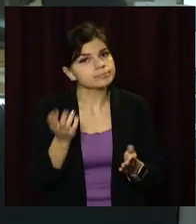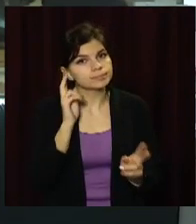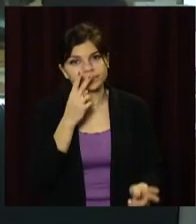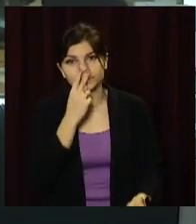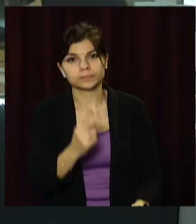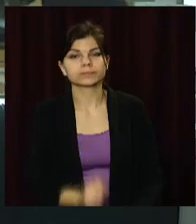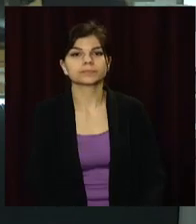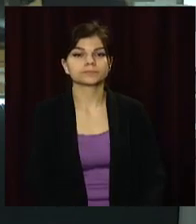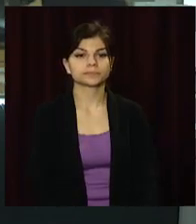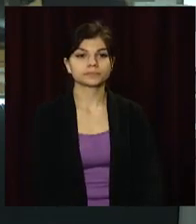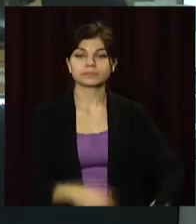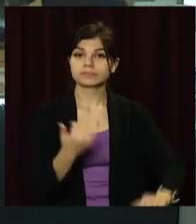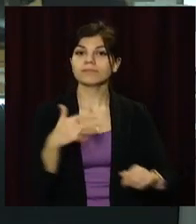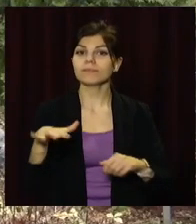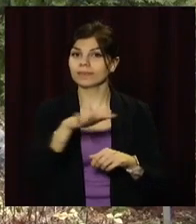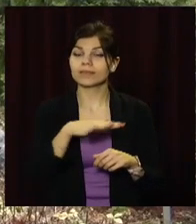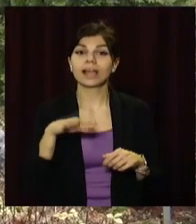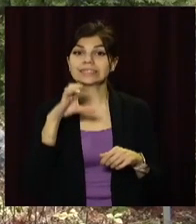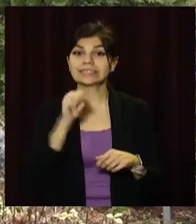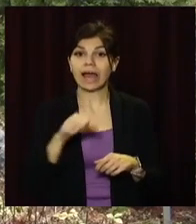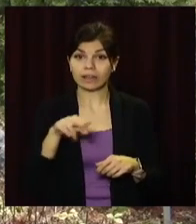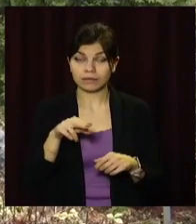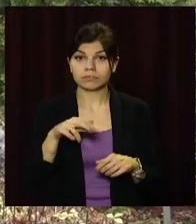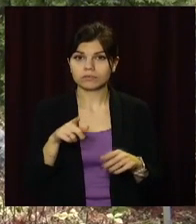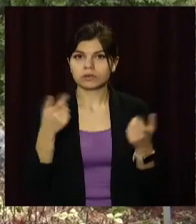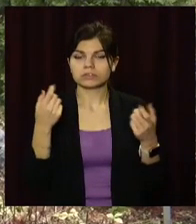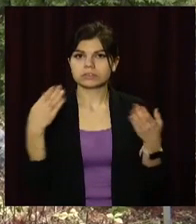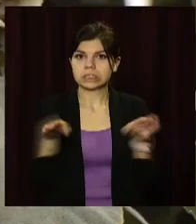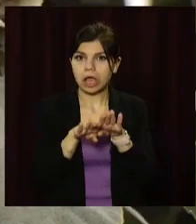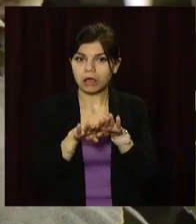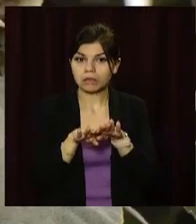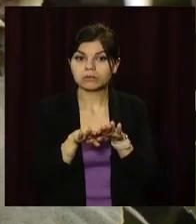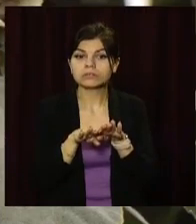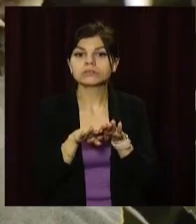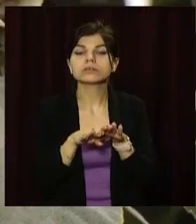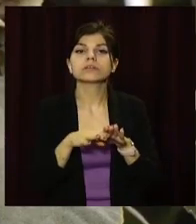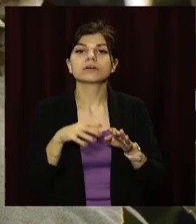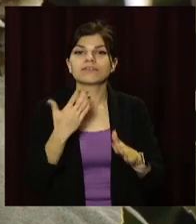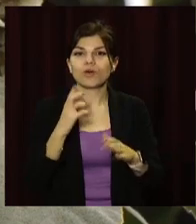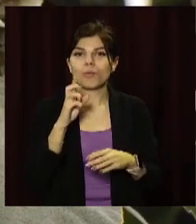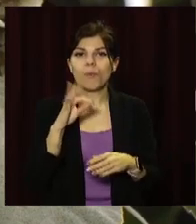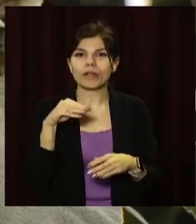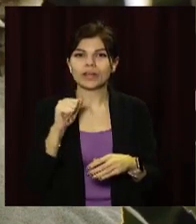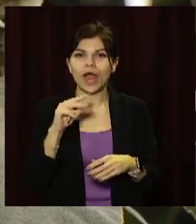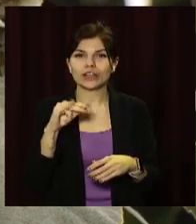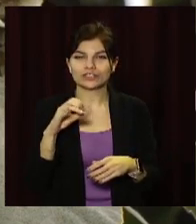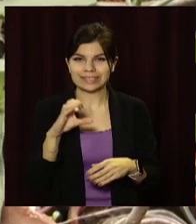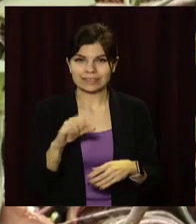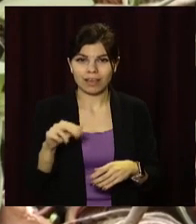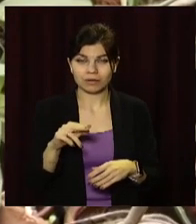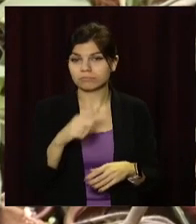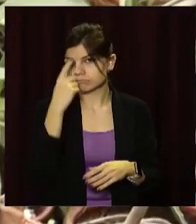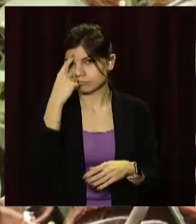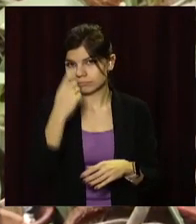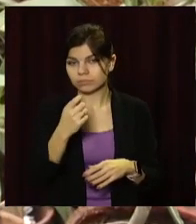сад ДНУ на двотижневому карантині. Він зачинився для відвідувачів через всеукраїнський локдаун. Про це адміністрація повідомила на сторінці